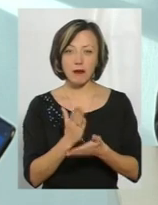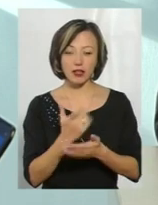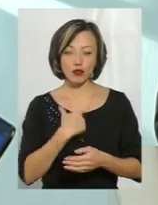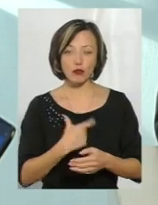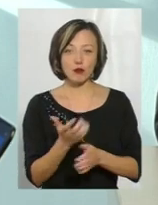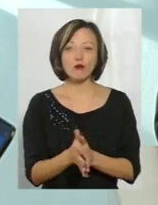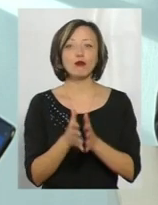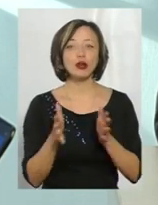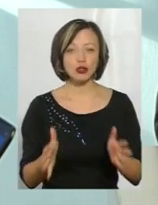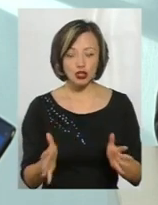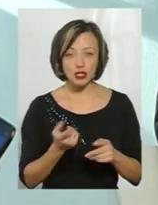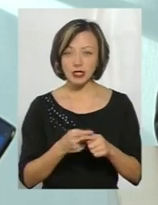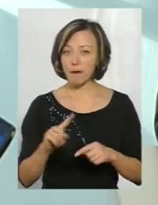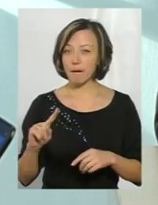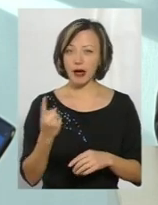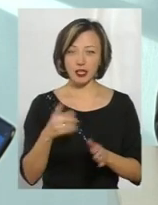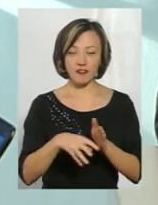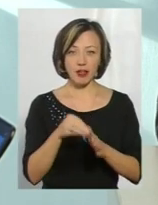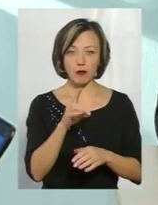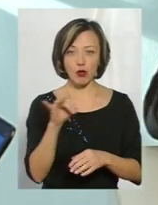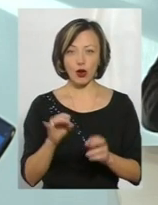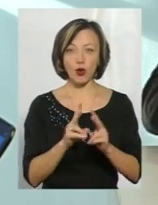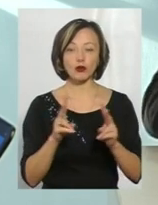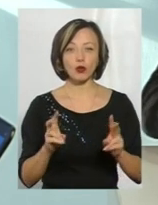тому що, ну, це будуть перші вибори, тобто хто як